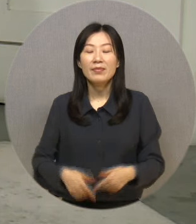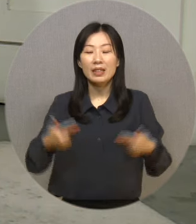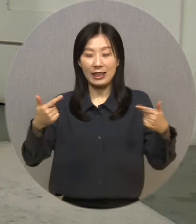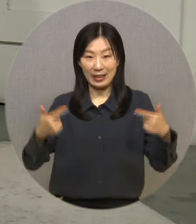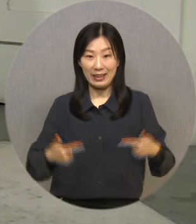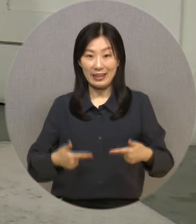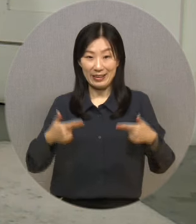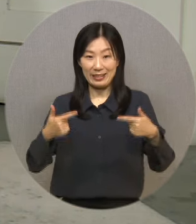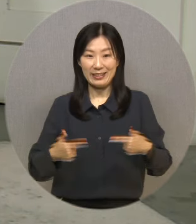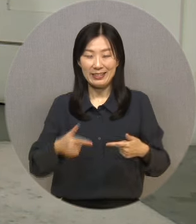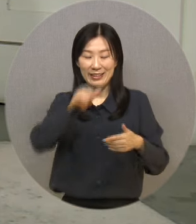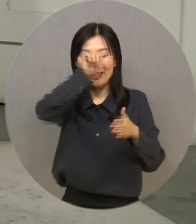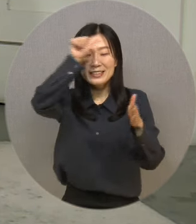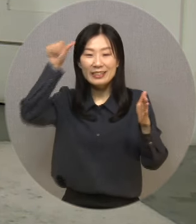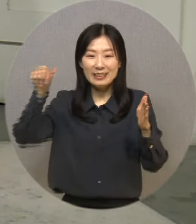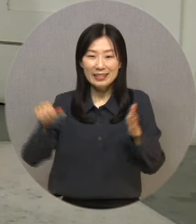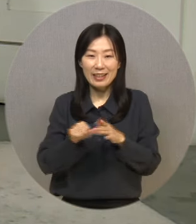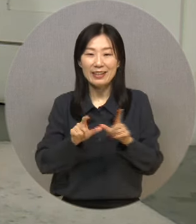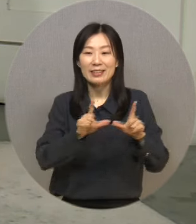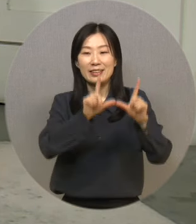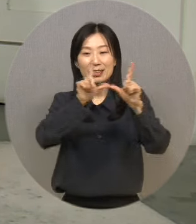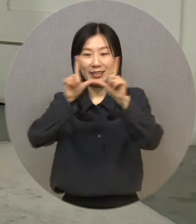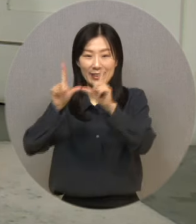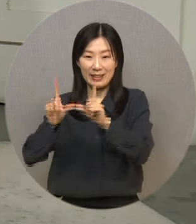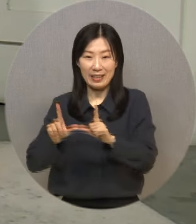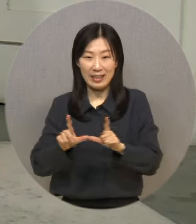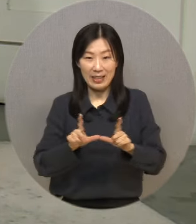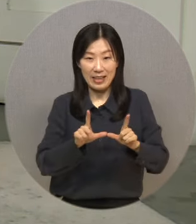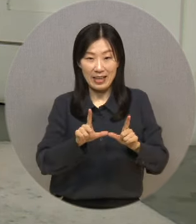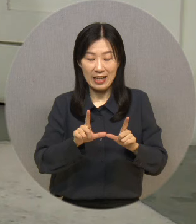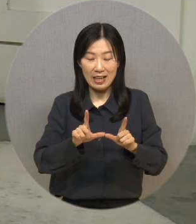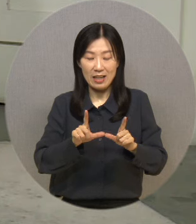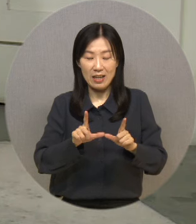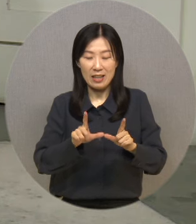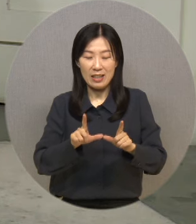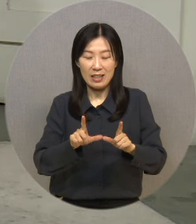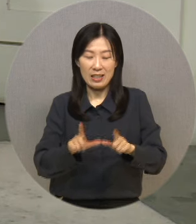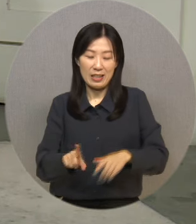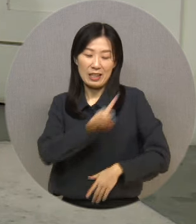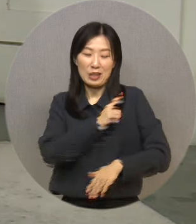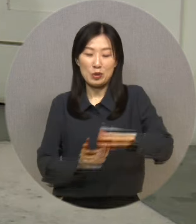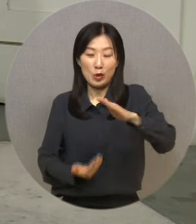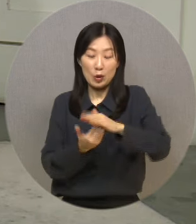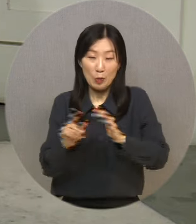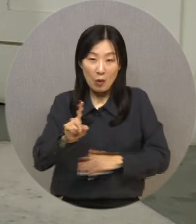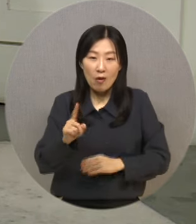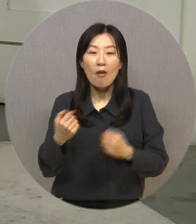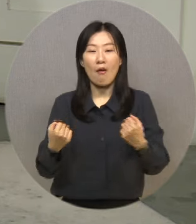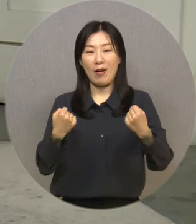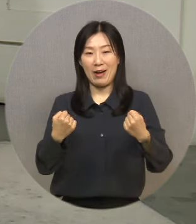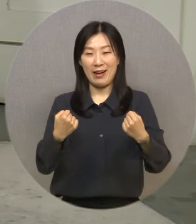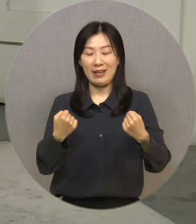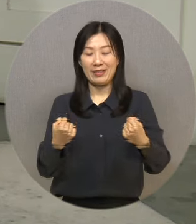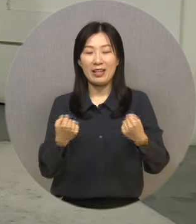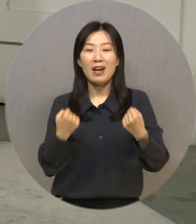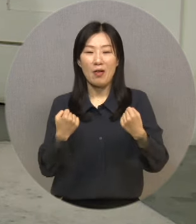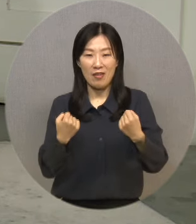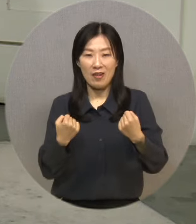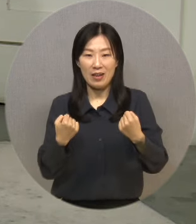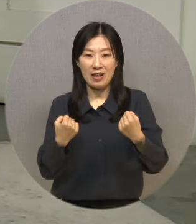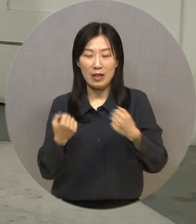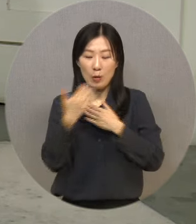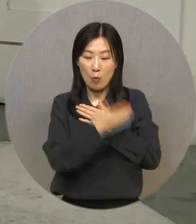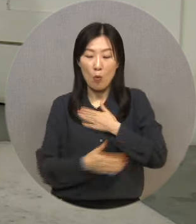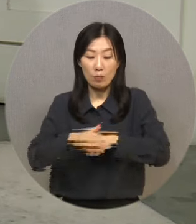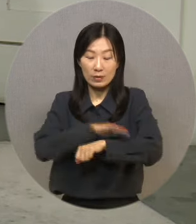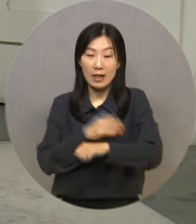항상 인생을 살아가는 데서는 건강이 최고니까 네. 건강하게 이제 몸